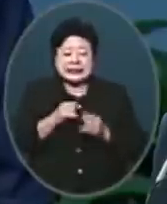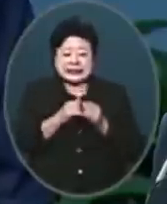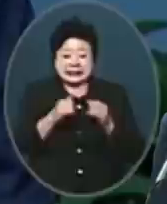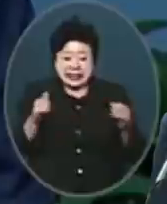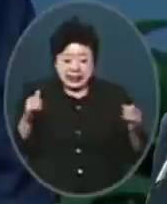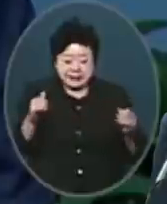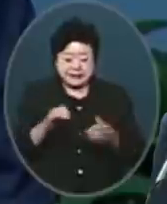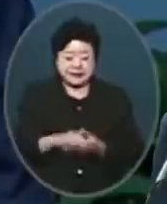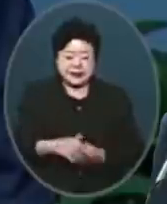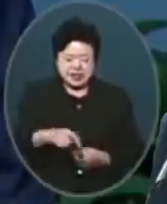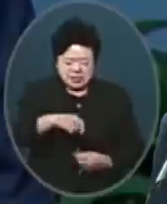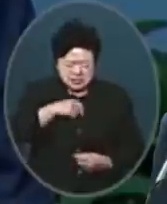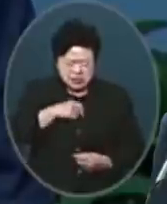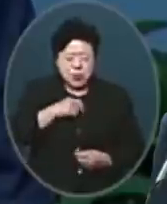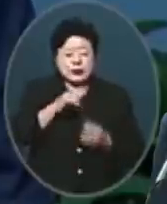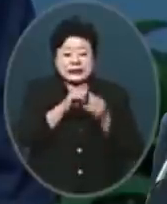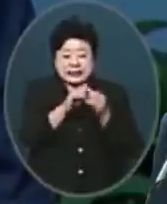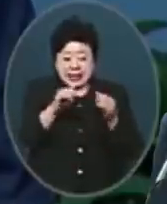이로운